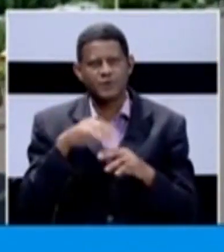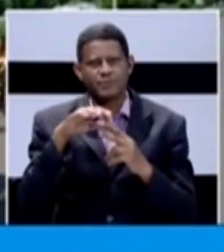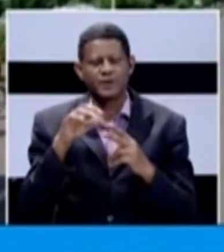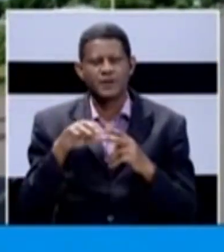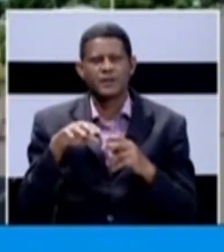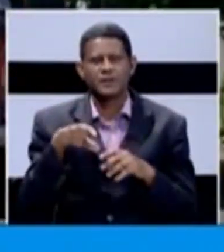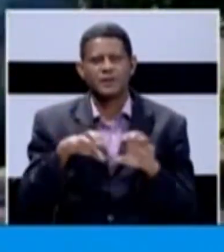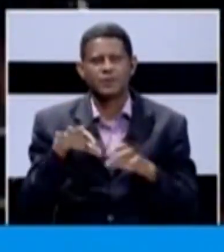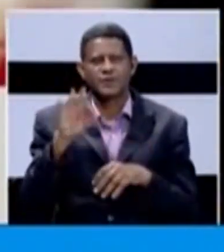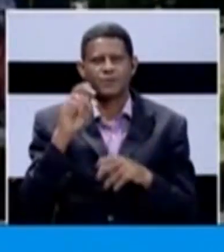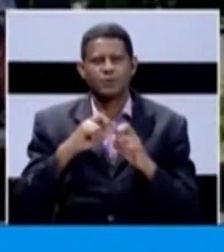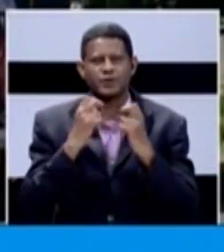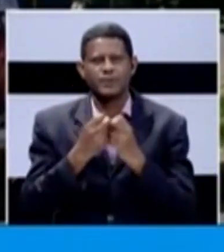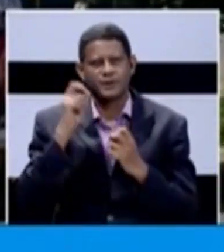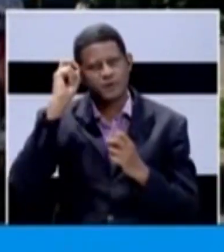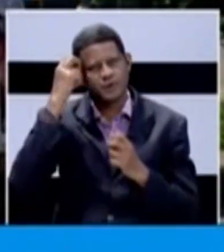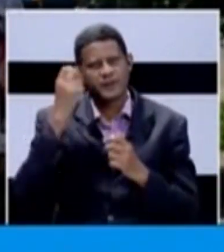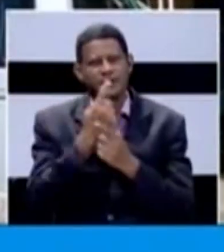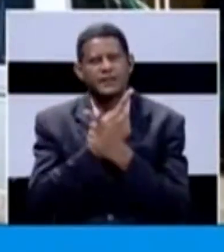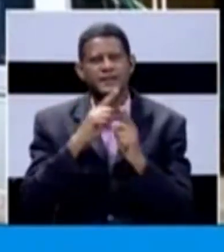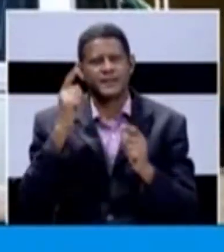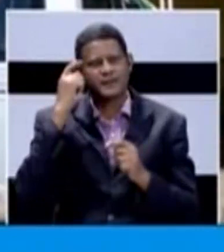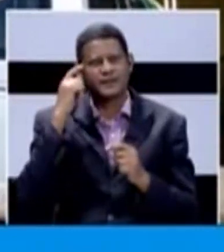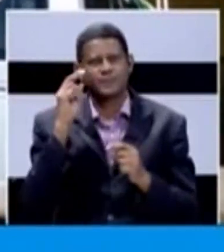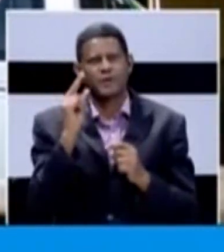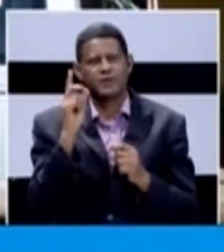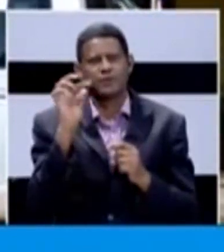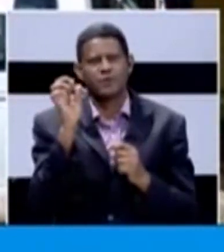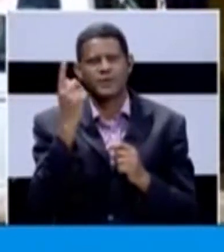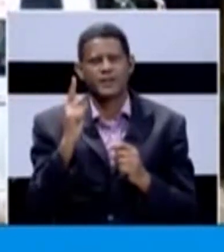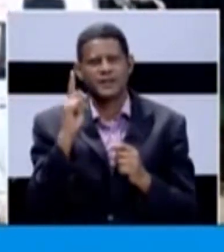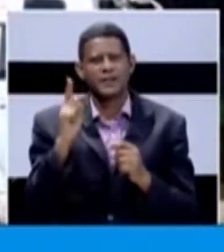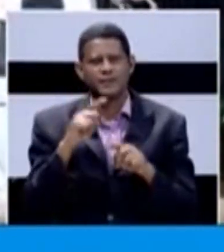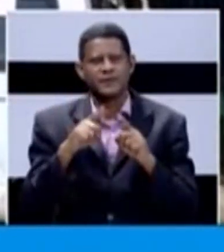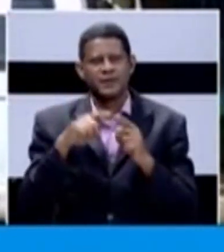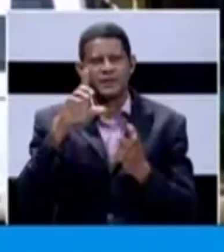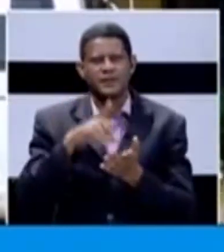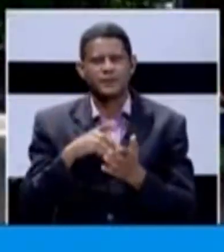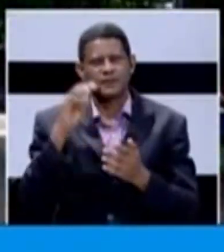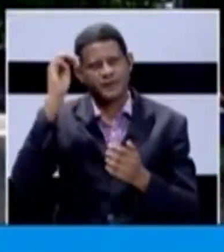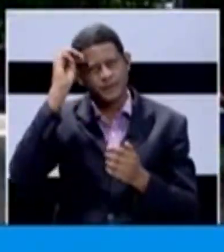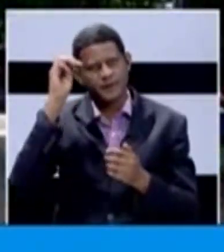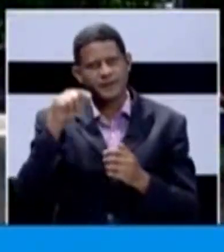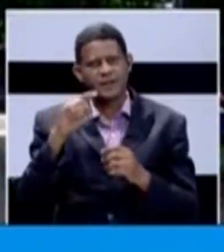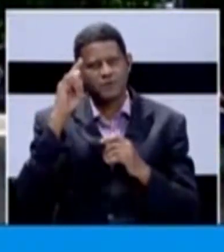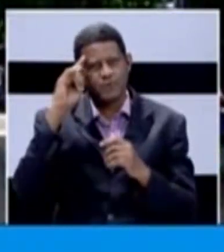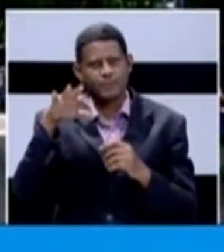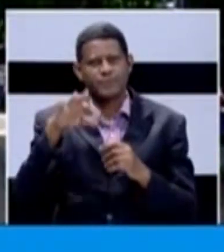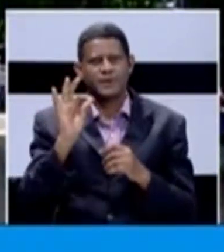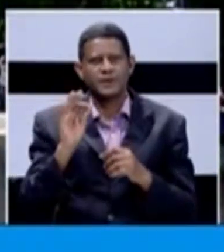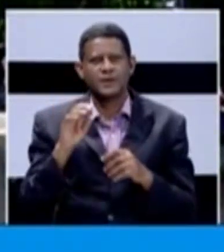ከካይዱ ዝረከብናዮም ውድባት ህወሓት ናፅነት ትግራይን ባይቶናን ኣብ ዝተፈላለያ ከተማታትን ጣብያታትን ታዘዋ